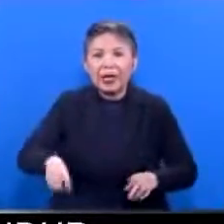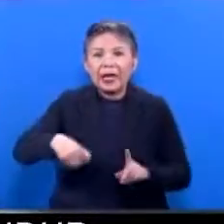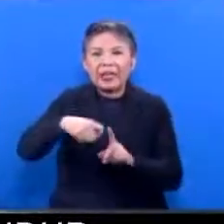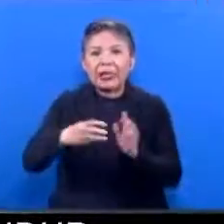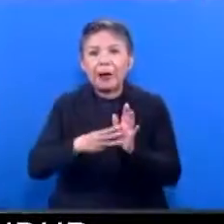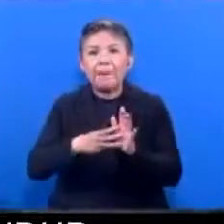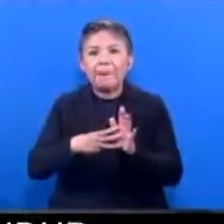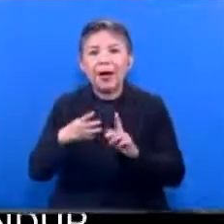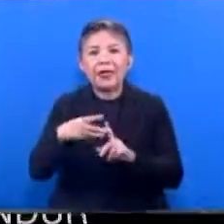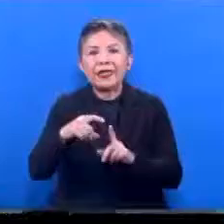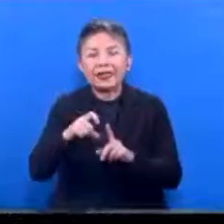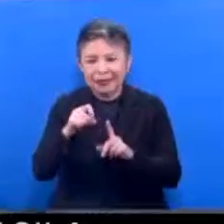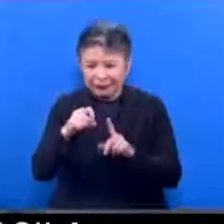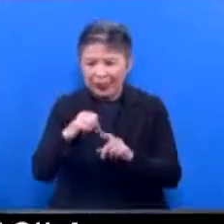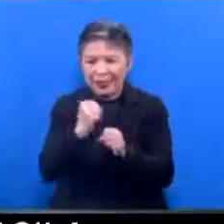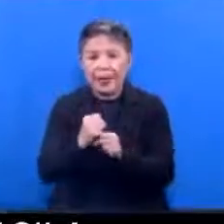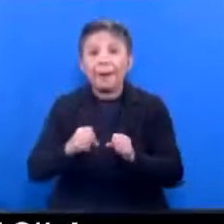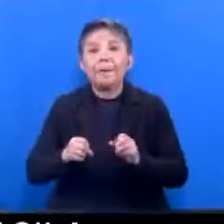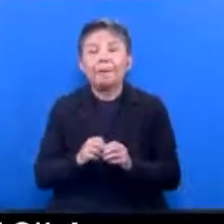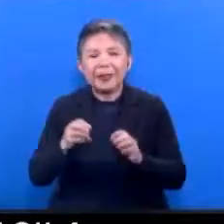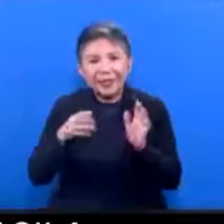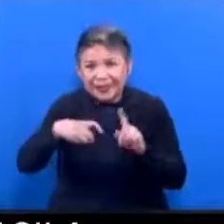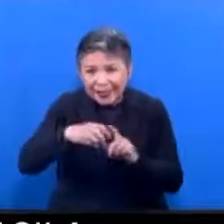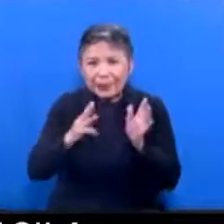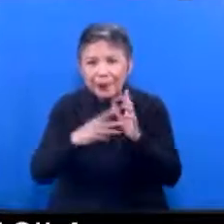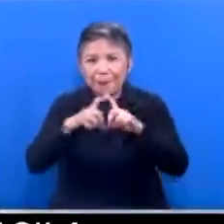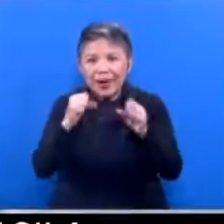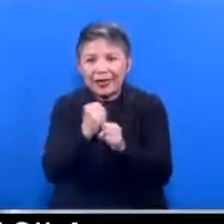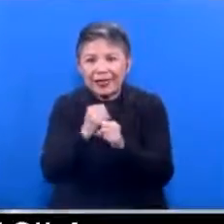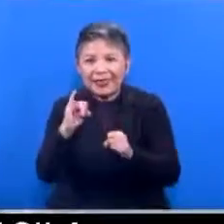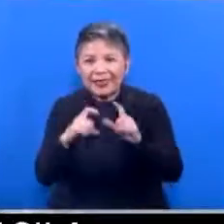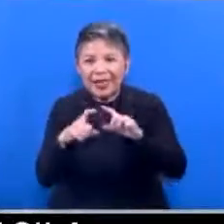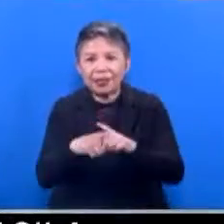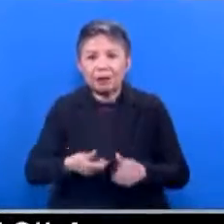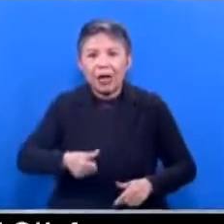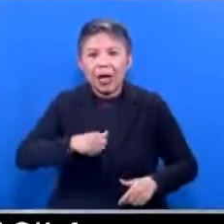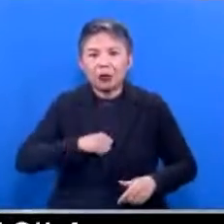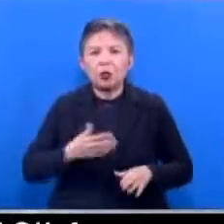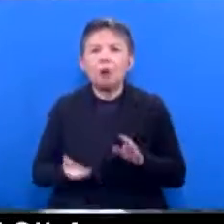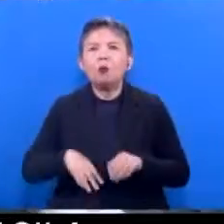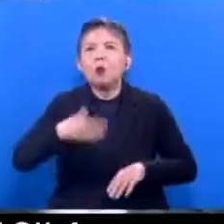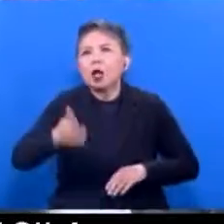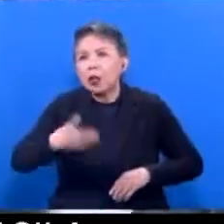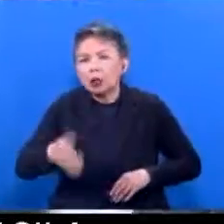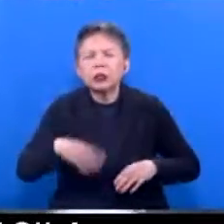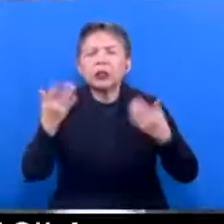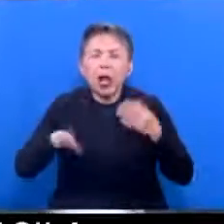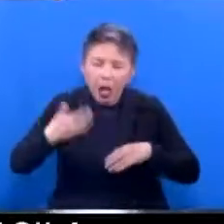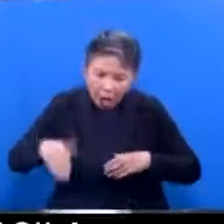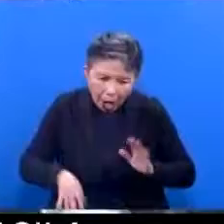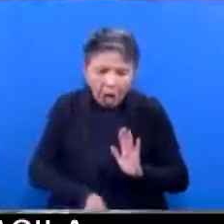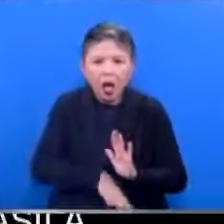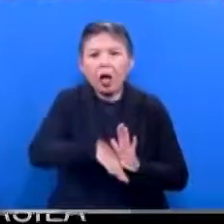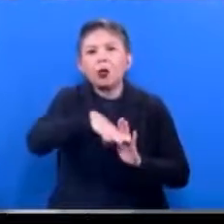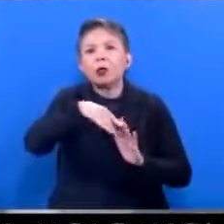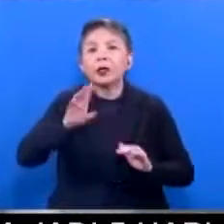Kemanggisan, Palmerah, Jakarta Barat, warga Jalan Anggrek Neli Murni 2A Blok C mengaku sudah puluhan tahun dilanda banjir saat musim